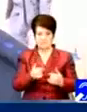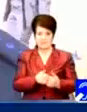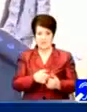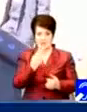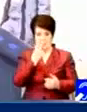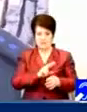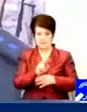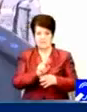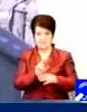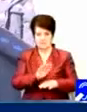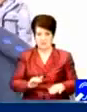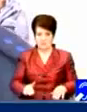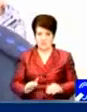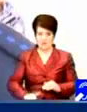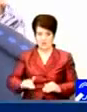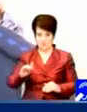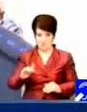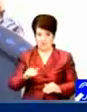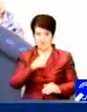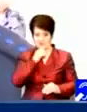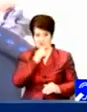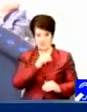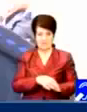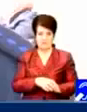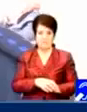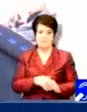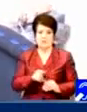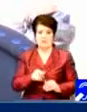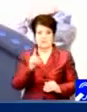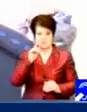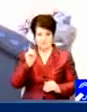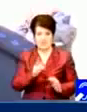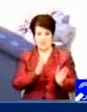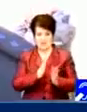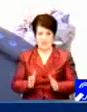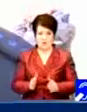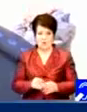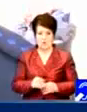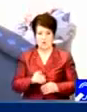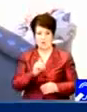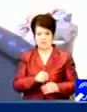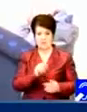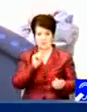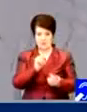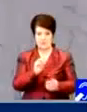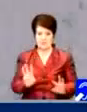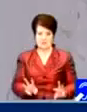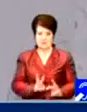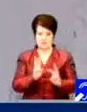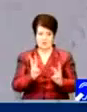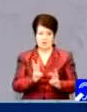o instruire a copiilor de la vârstă mică, totodată să aduc la cunoștință niște reguli care sunt referitor la apărare împotriva incendiilor.